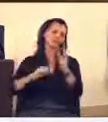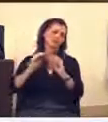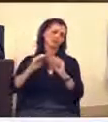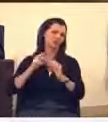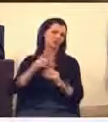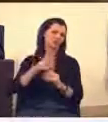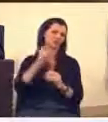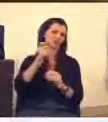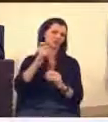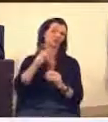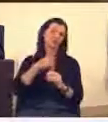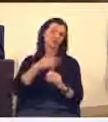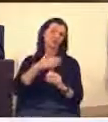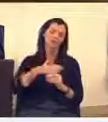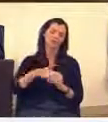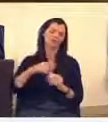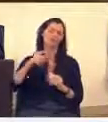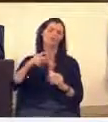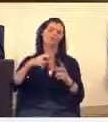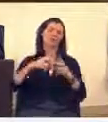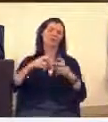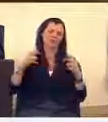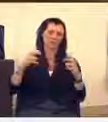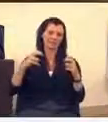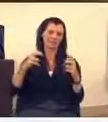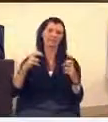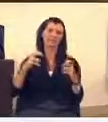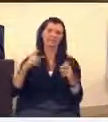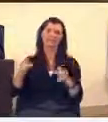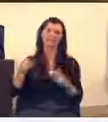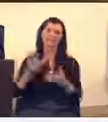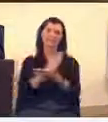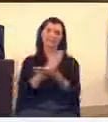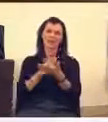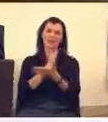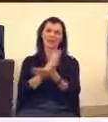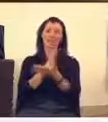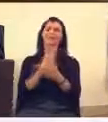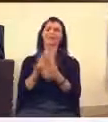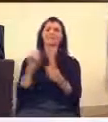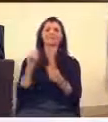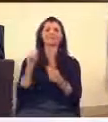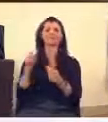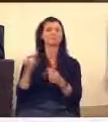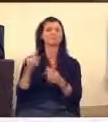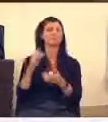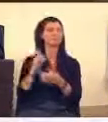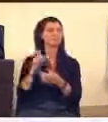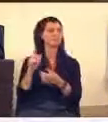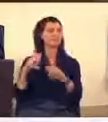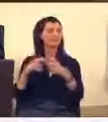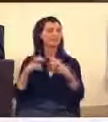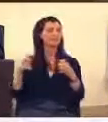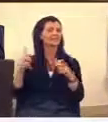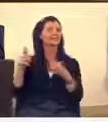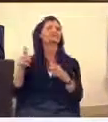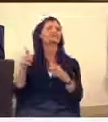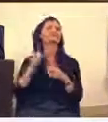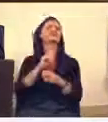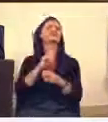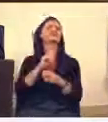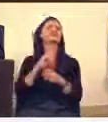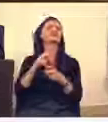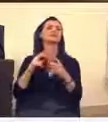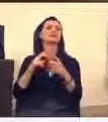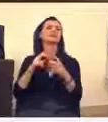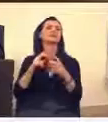כן רוצות להיות עיר שבעצם מחליטה על זה שהיא עיר מגדרית, שהיא עיר ששוויונית לנשים, שהיא